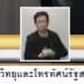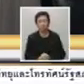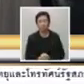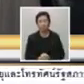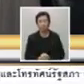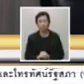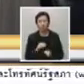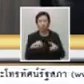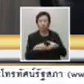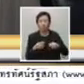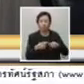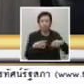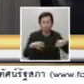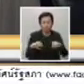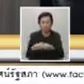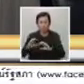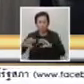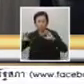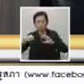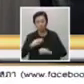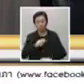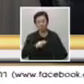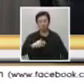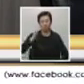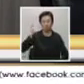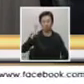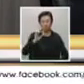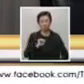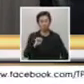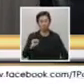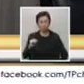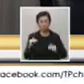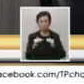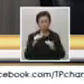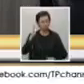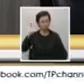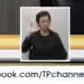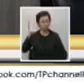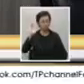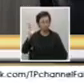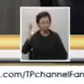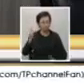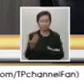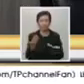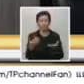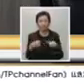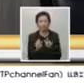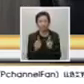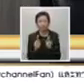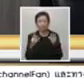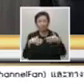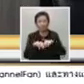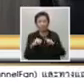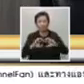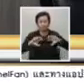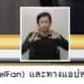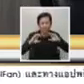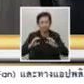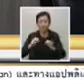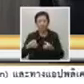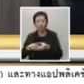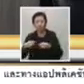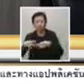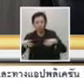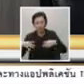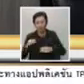ฝ่ายค้านรัฐบาลท่านประสงค์จะใช้เอกสิทธิ์ความเป็นส.ส.อภิปรายเนี่ยวิปฝ่ายใดก็แล้วแต่ครับบังคับไม่ได้สุดท้